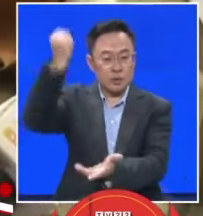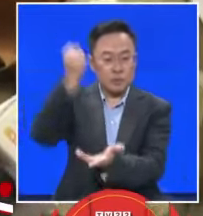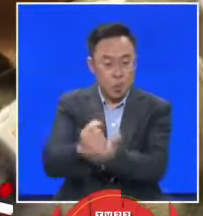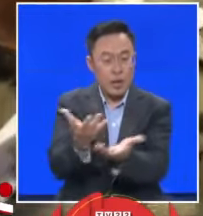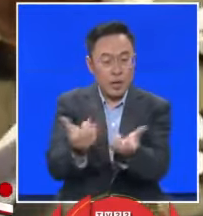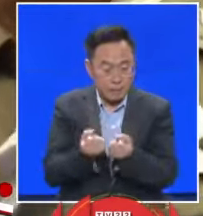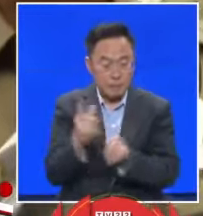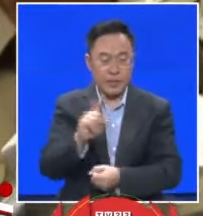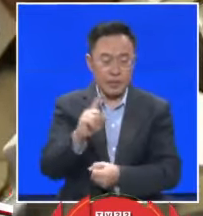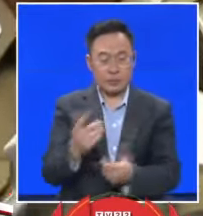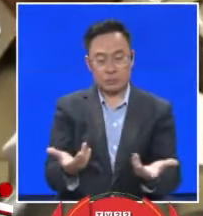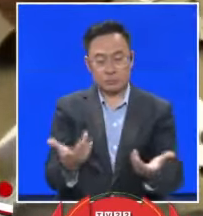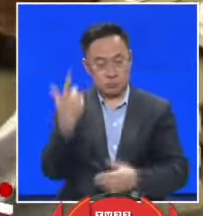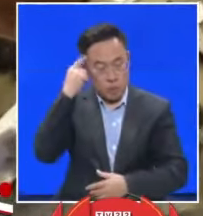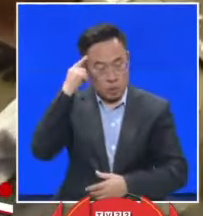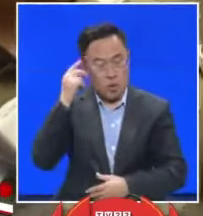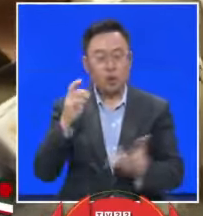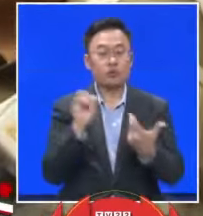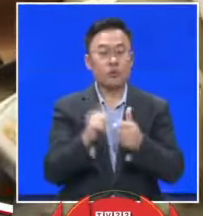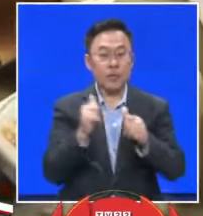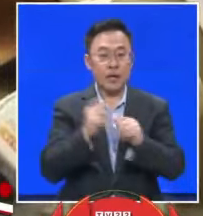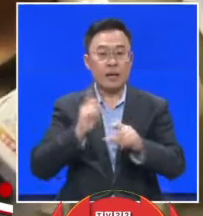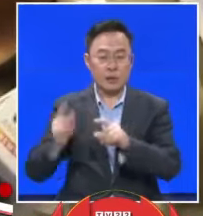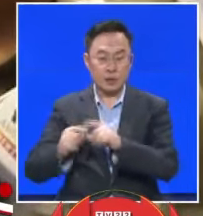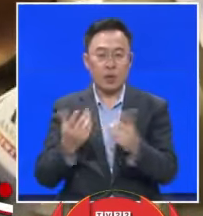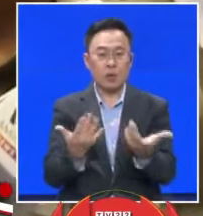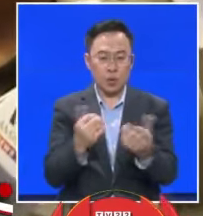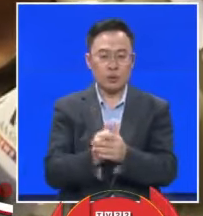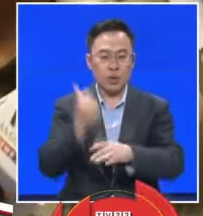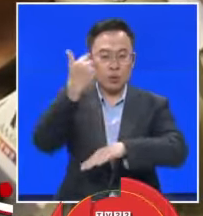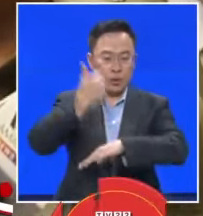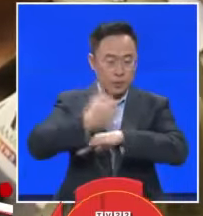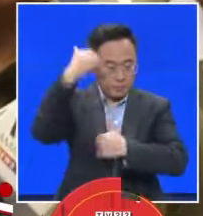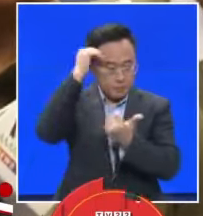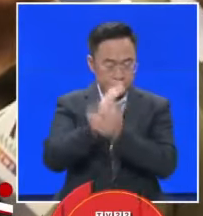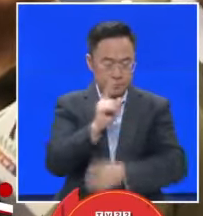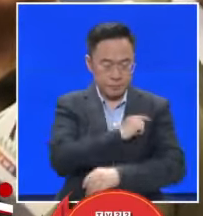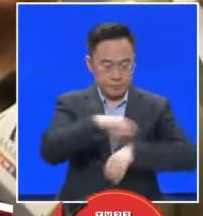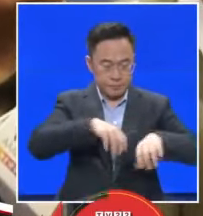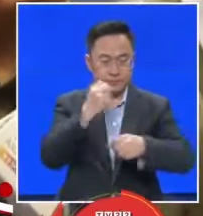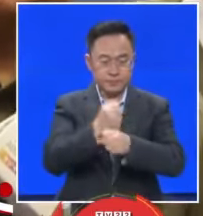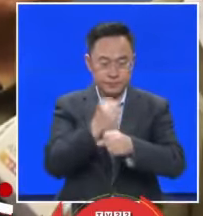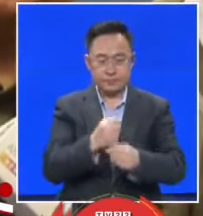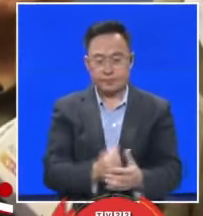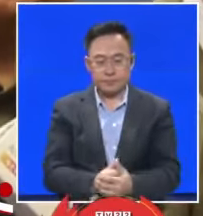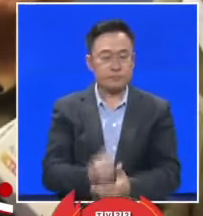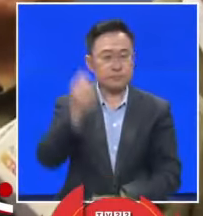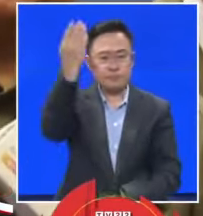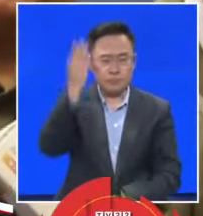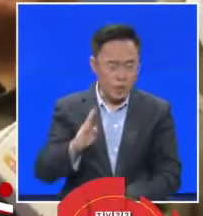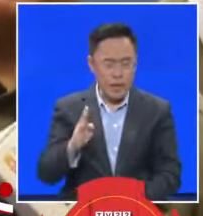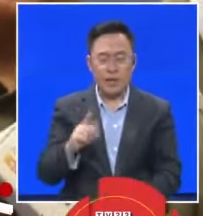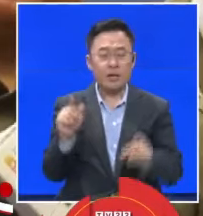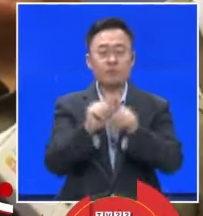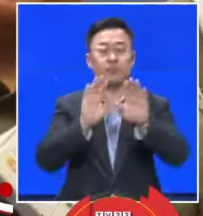ครับส่วนการแก้ปัญหาอะไรเนี่ยเดี๋ยวขอให้เป็นหน้าที่ของผบ.ตร.ก็แล้วกันบอกว่าคือใบไม้นะร่วงทุกวันก็เก็บกวาดทุ